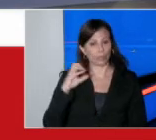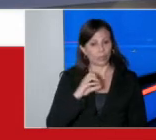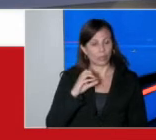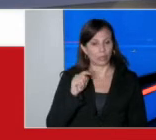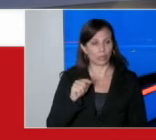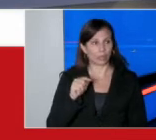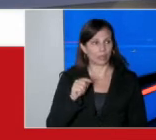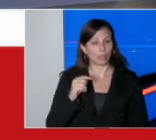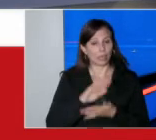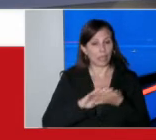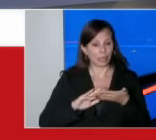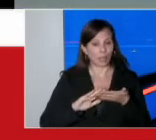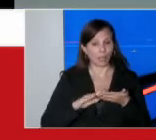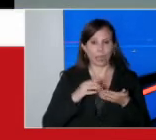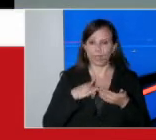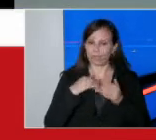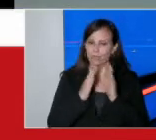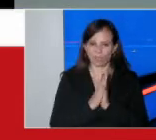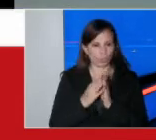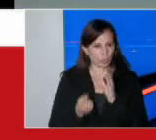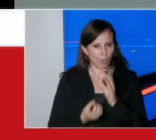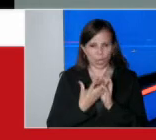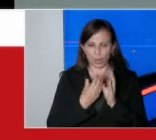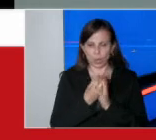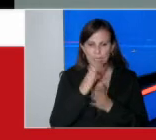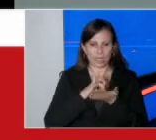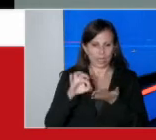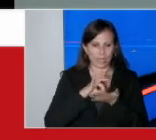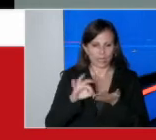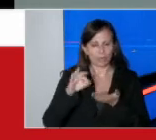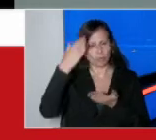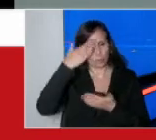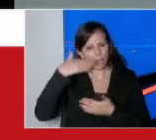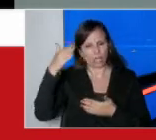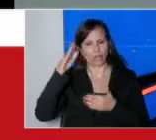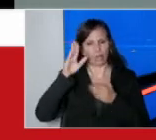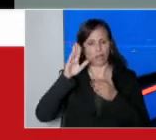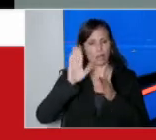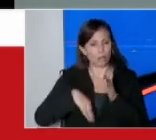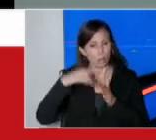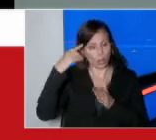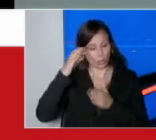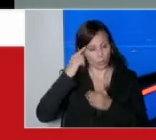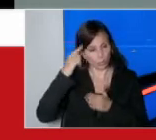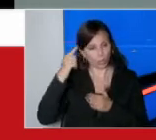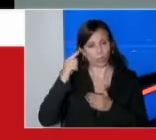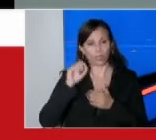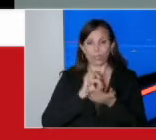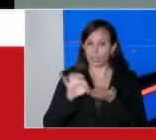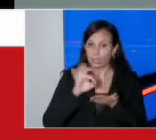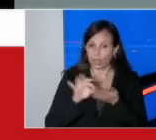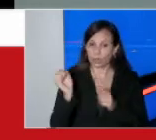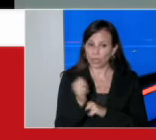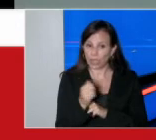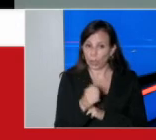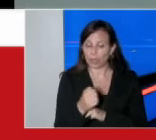הסנונית הראשונה. אני קוראת לכל היוצרים באשר הם, הידועים והפחות ידועים, לכתוב לשר, להתלונן,